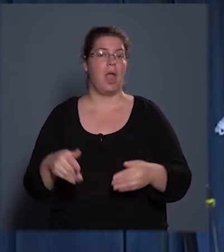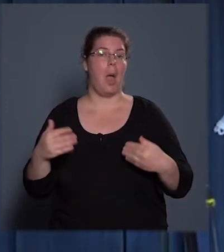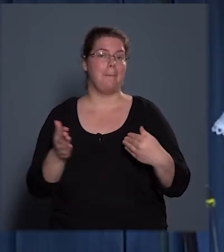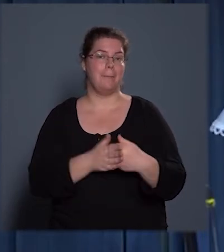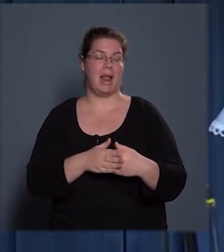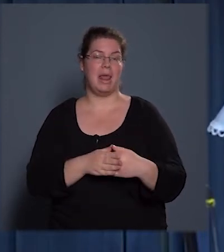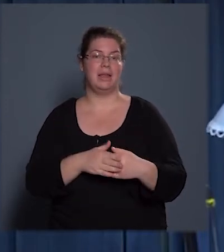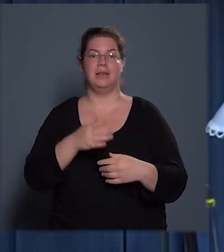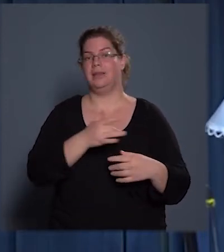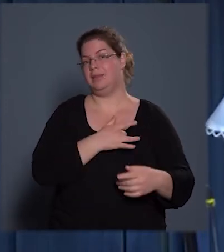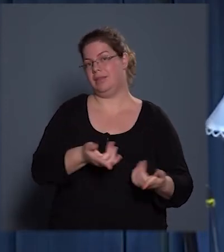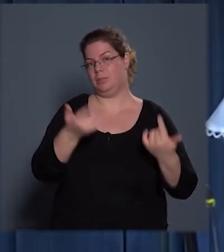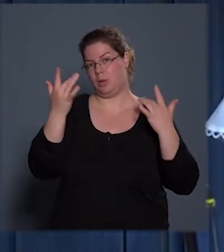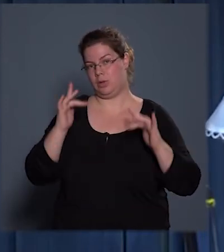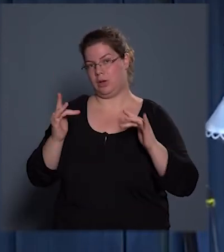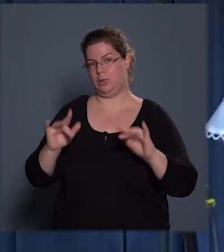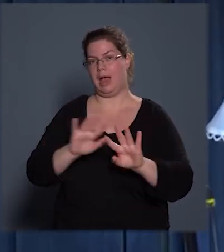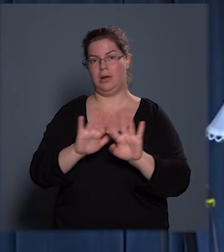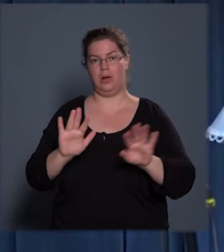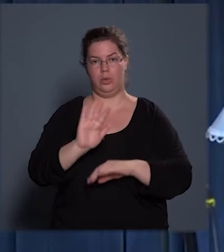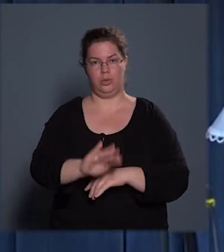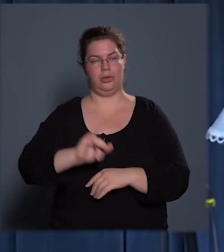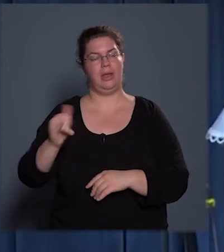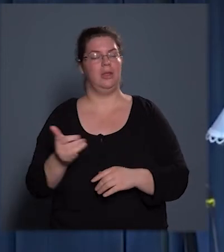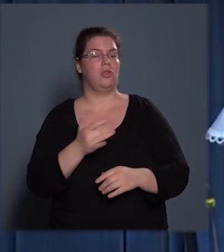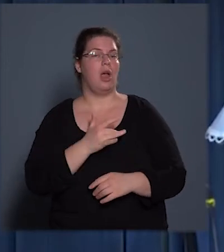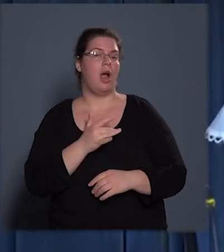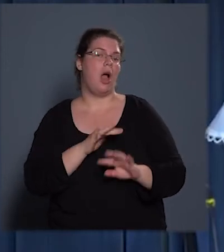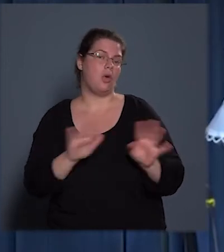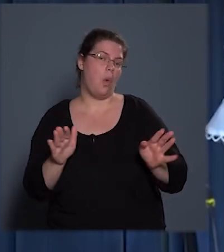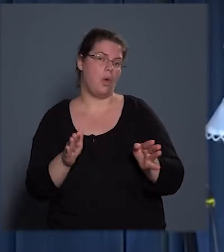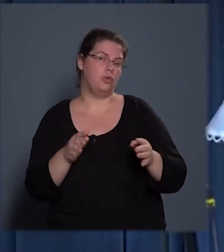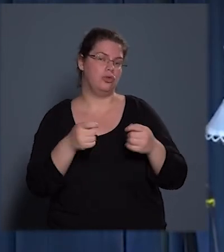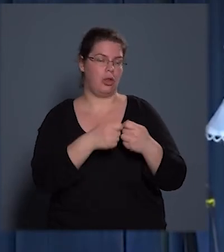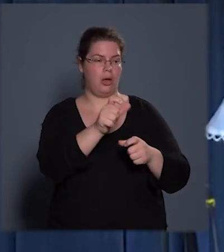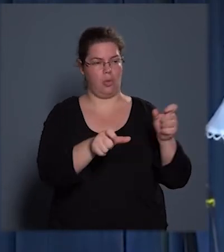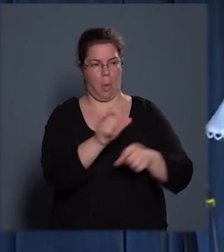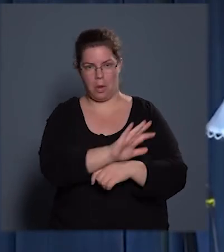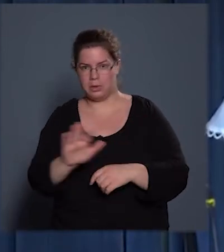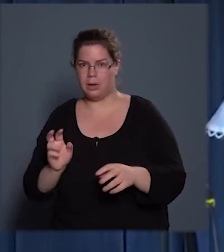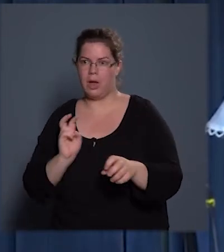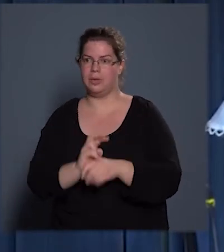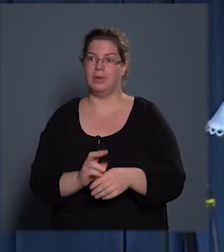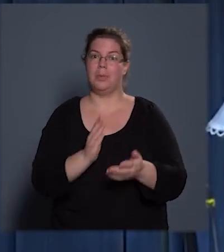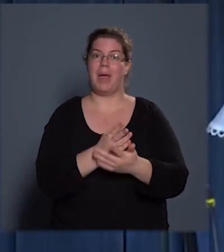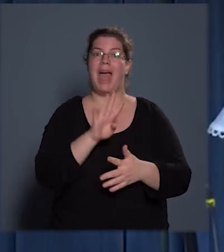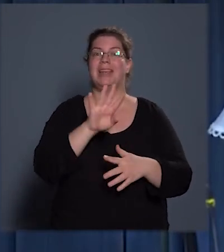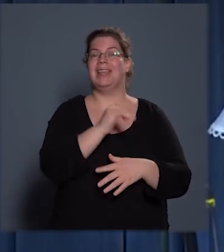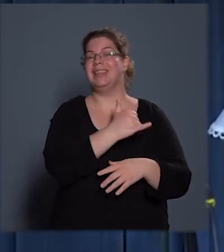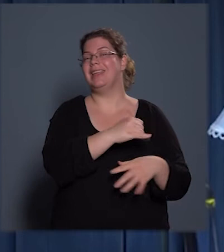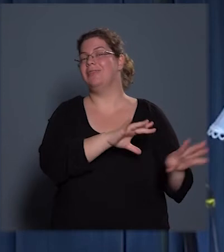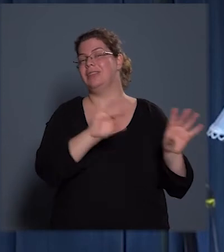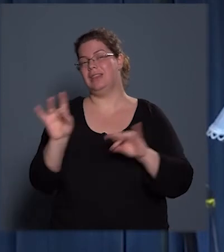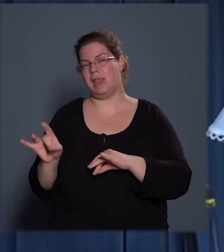Amellett szívből gratulálok a kórusnak és a kórustagoknak ahhoz, hogy immár 4 évtizede